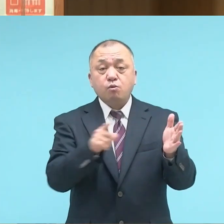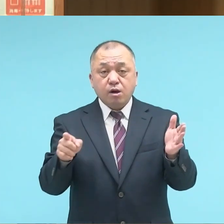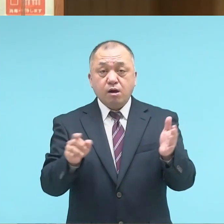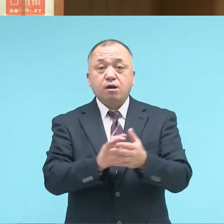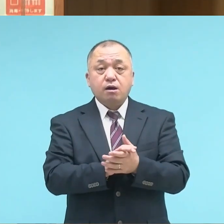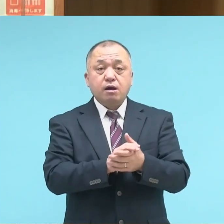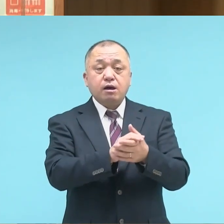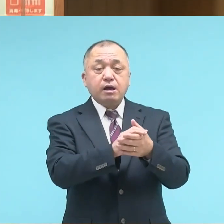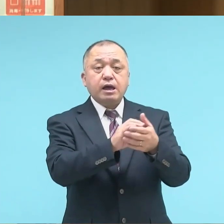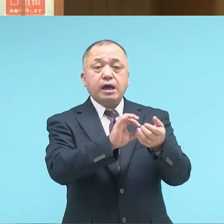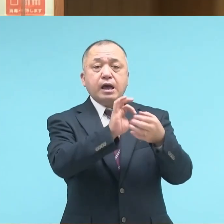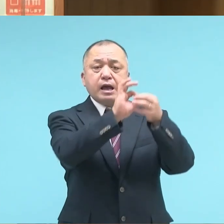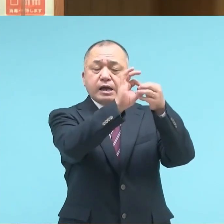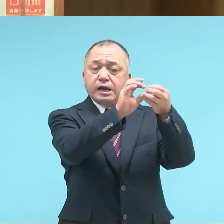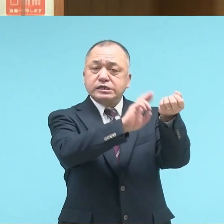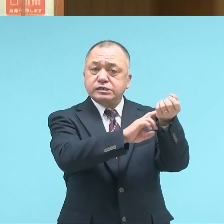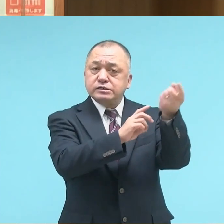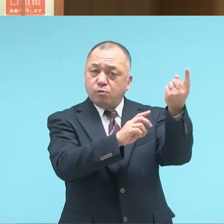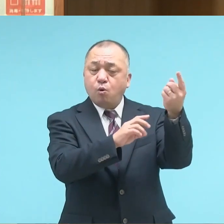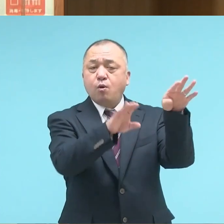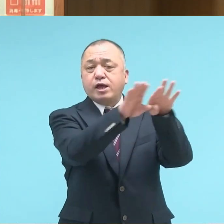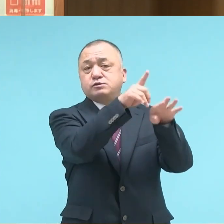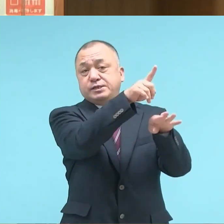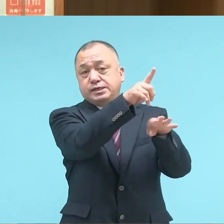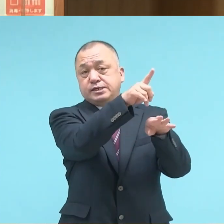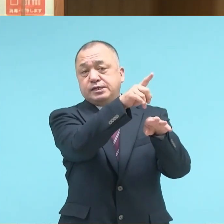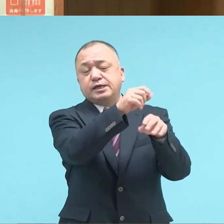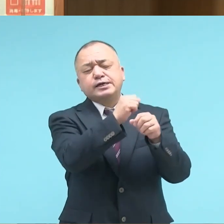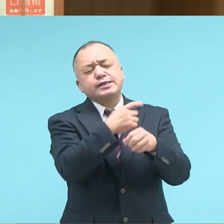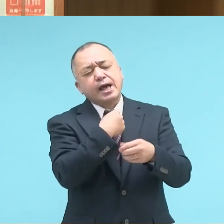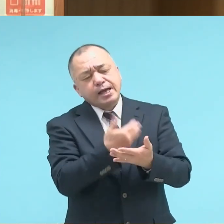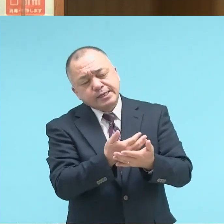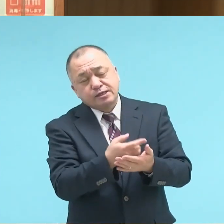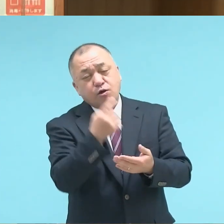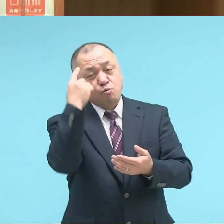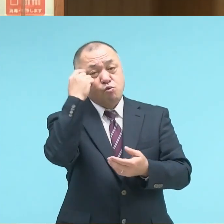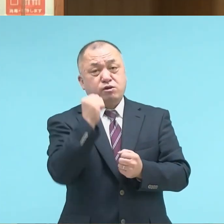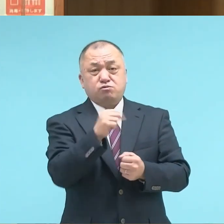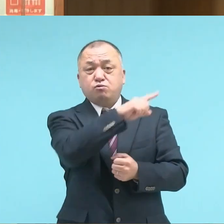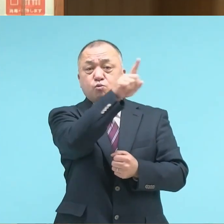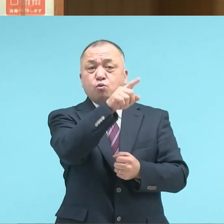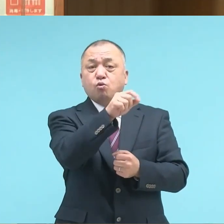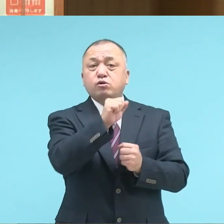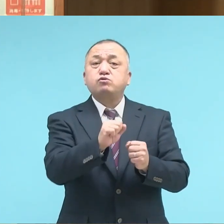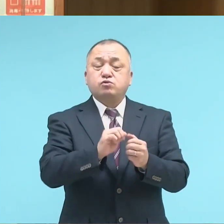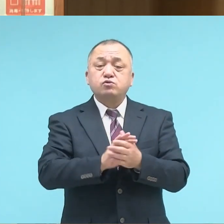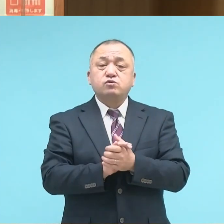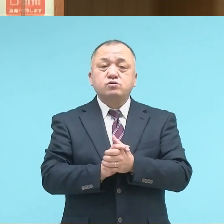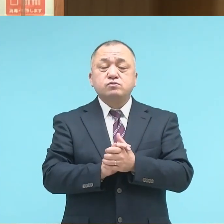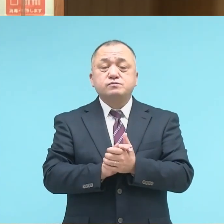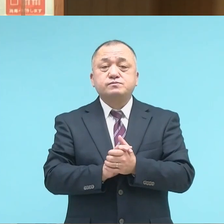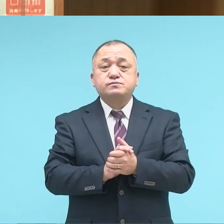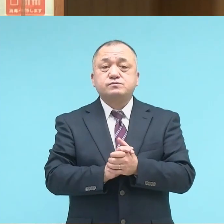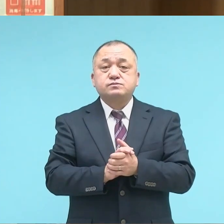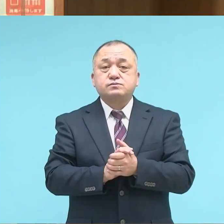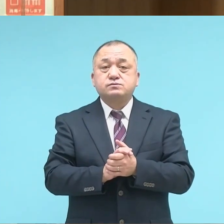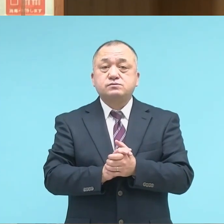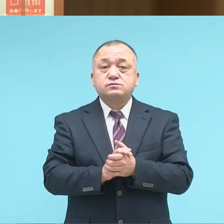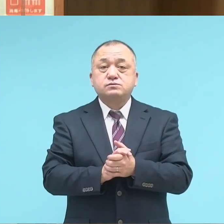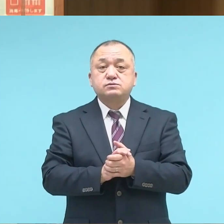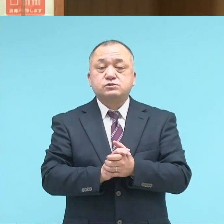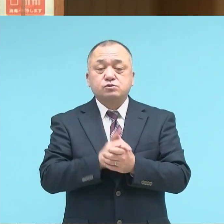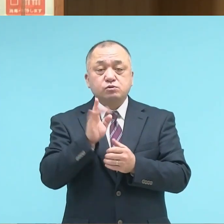とかも年末年始は少しお休みしようかなということでお休みになる方もいらっしゃいますから、ですからそういった状況などを